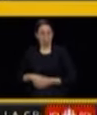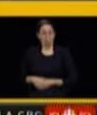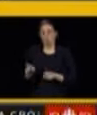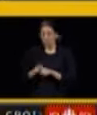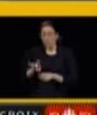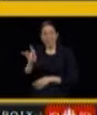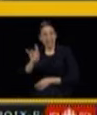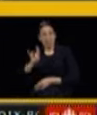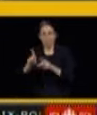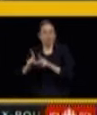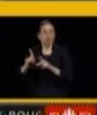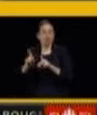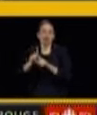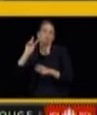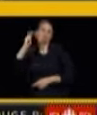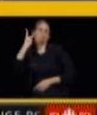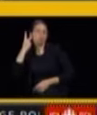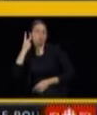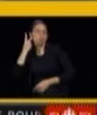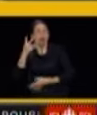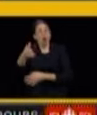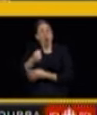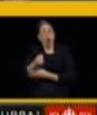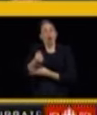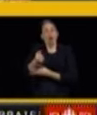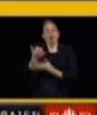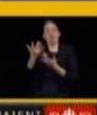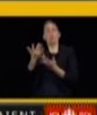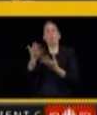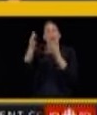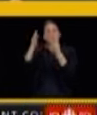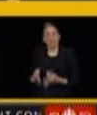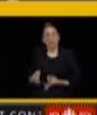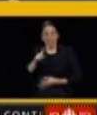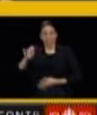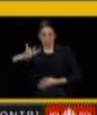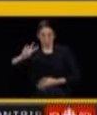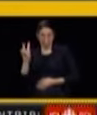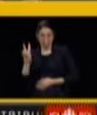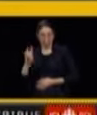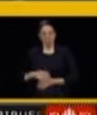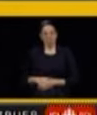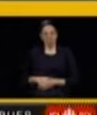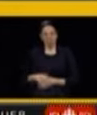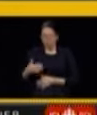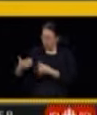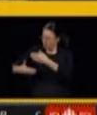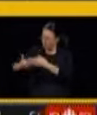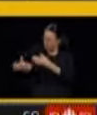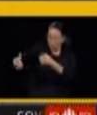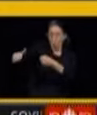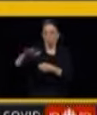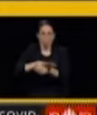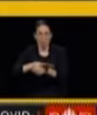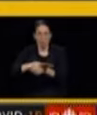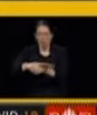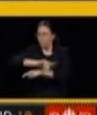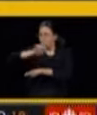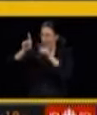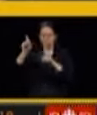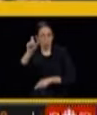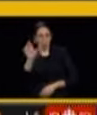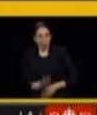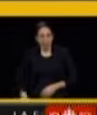sont désistées et on a embauché 176 personnes. C'est un processus qui a été fait complet. Ça a été fait partout au Québec,